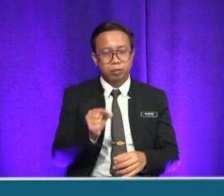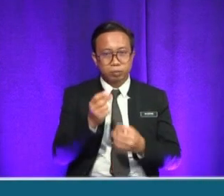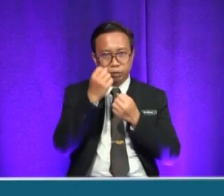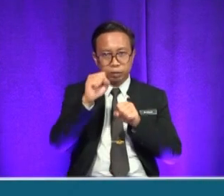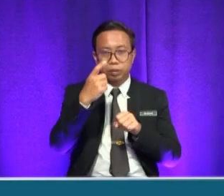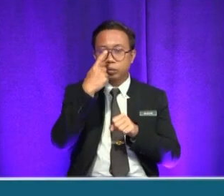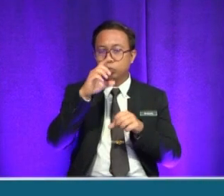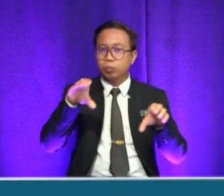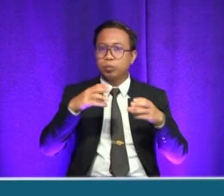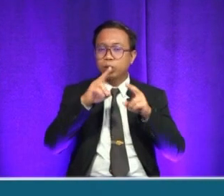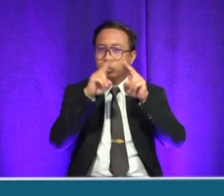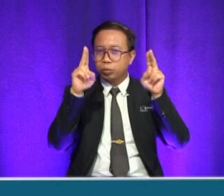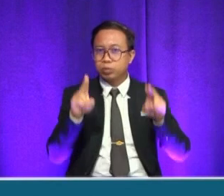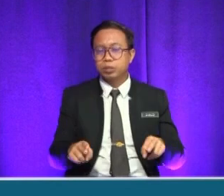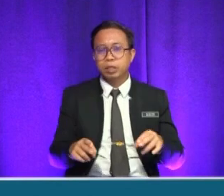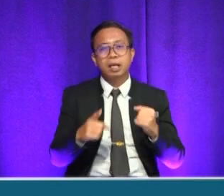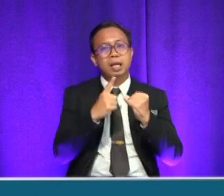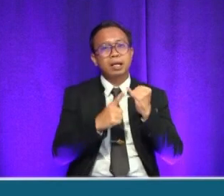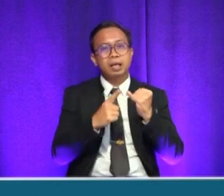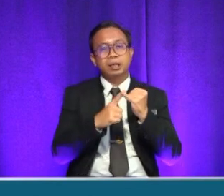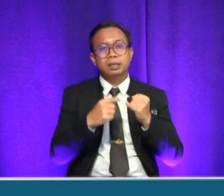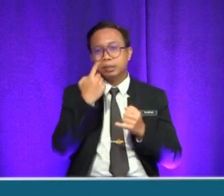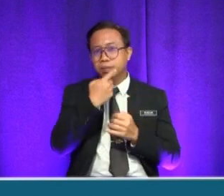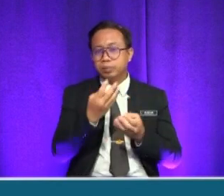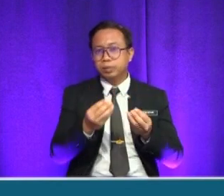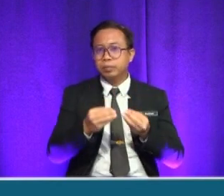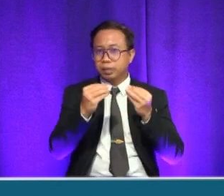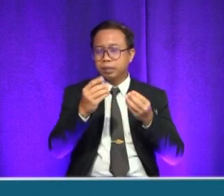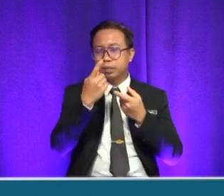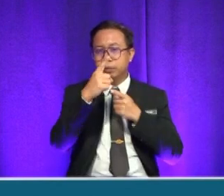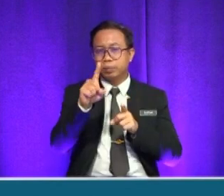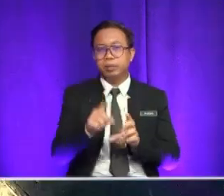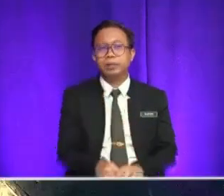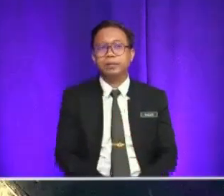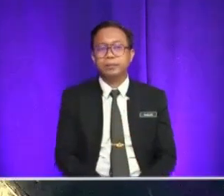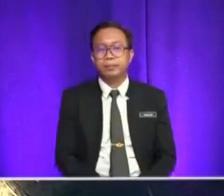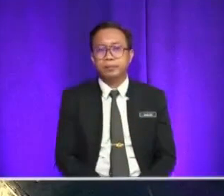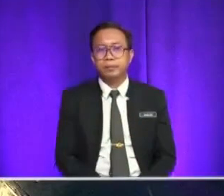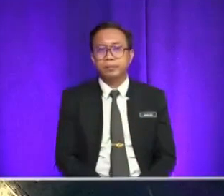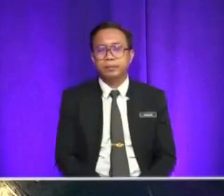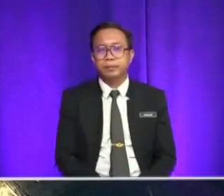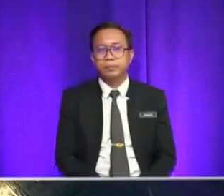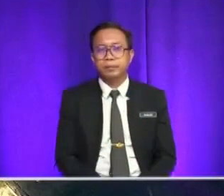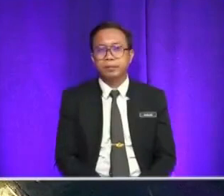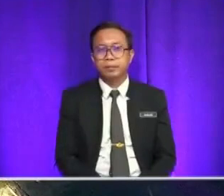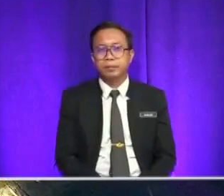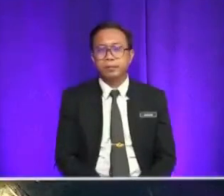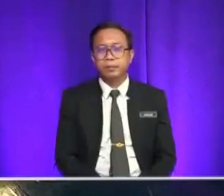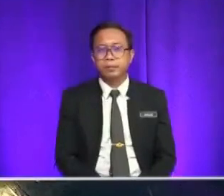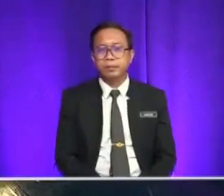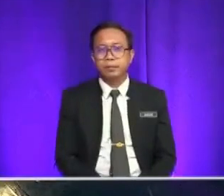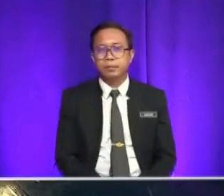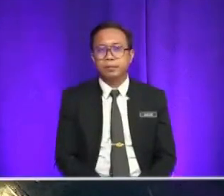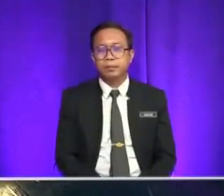lakukan pengujian. Okey, akhir sekali. Siapa nak bagi jawapan? Okey, Askor.